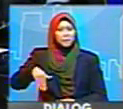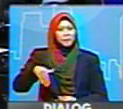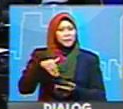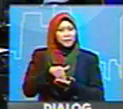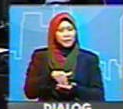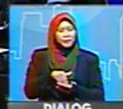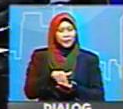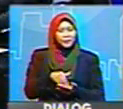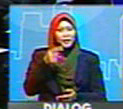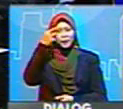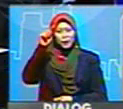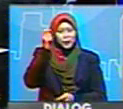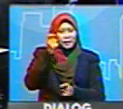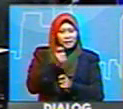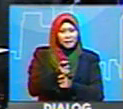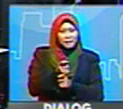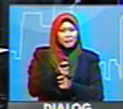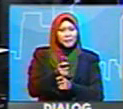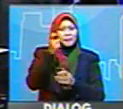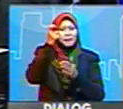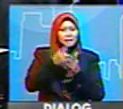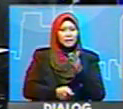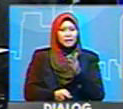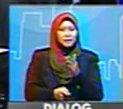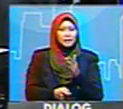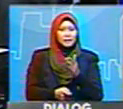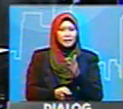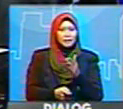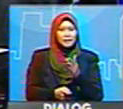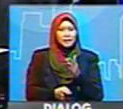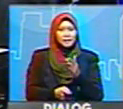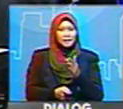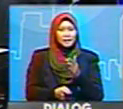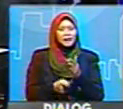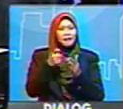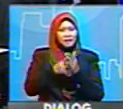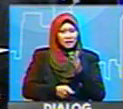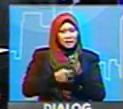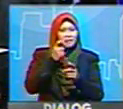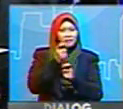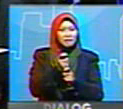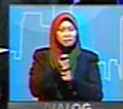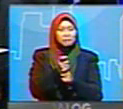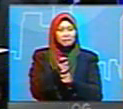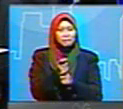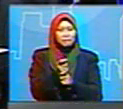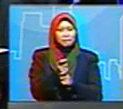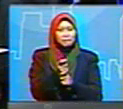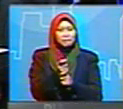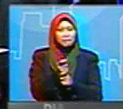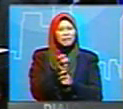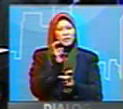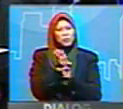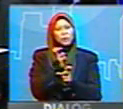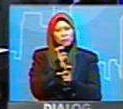sebab untuk meletakkan harga harga yang ditetap harga yang ditetapkan agak